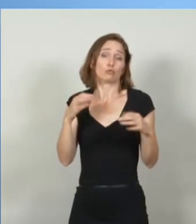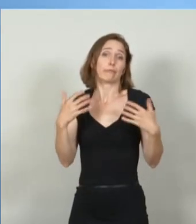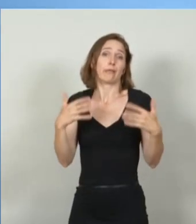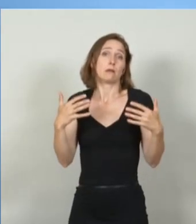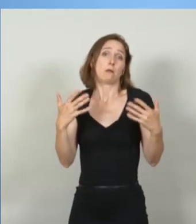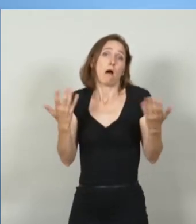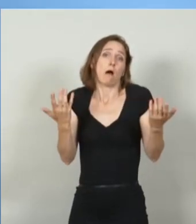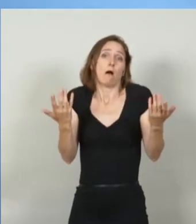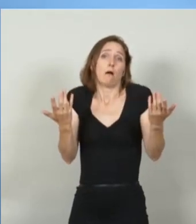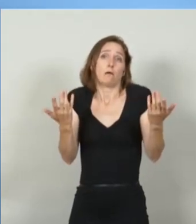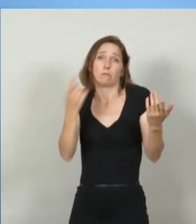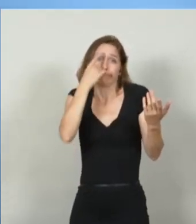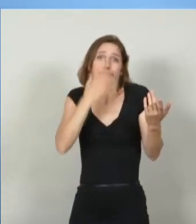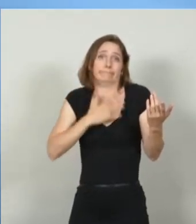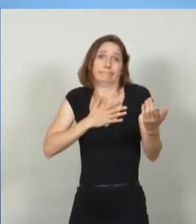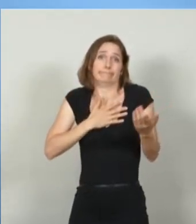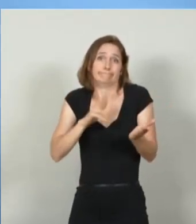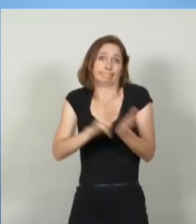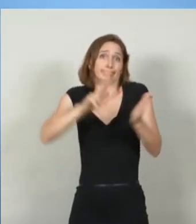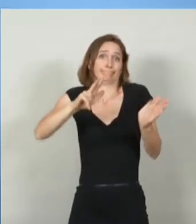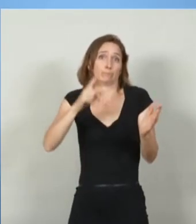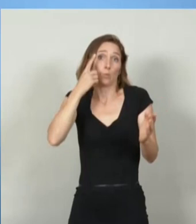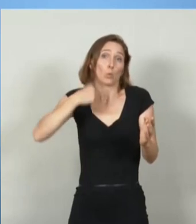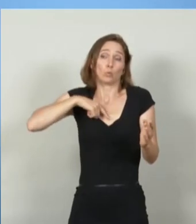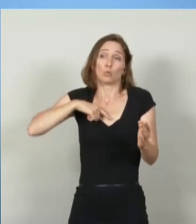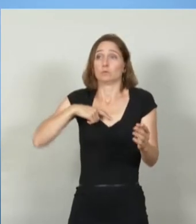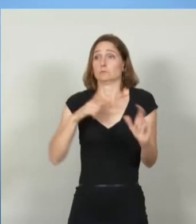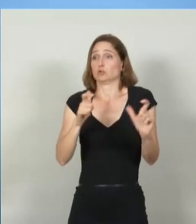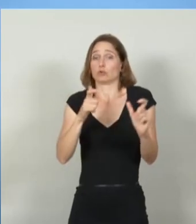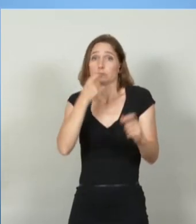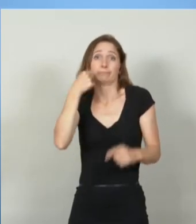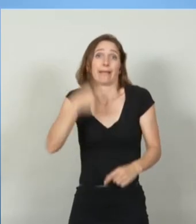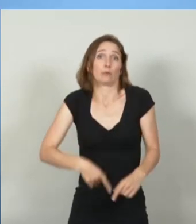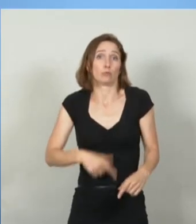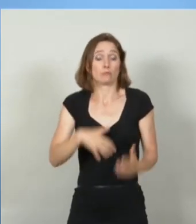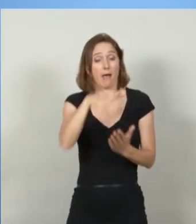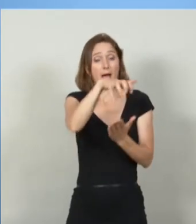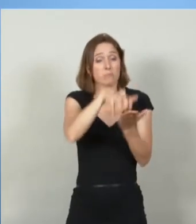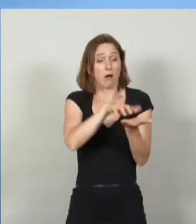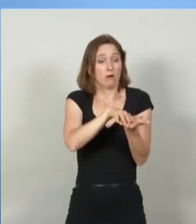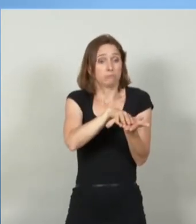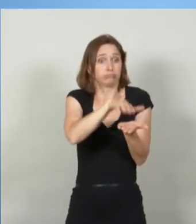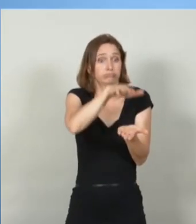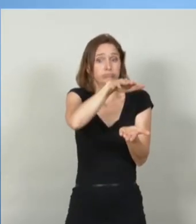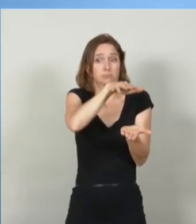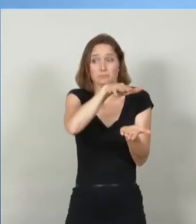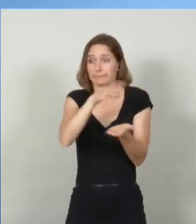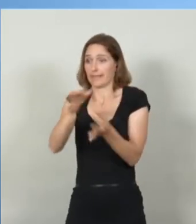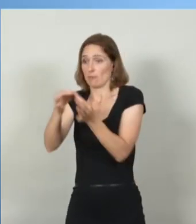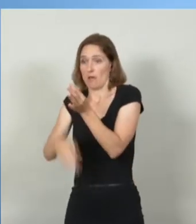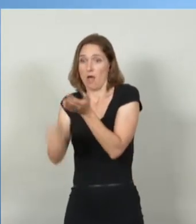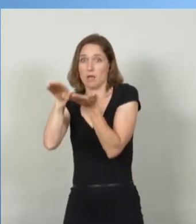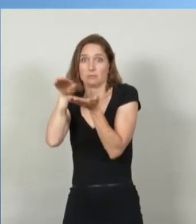avons porté pour nous c'est une occasion perdue pour pour Grenoble et l'épaisseur du rapport est un versement proportionnel au résultat et